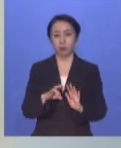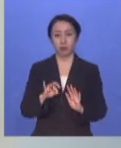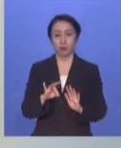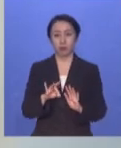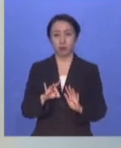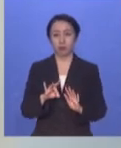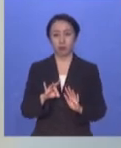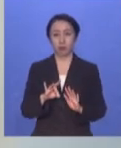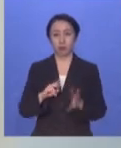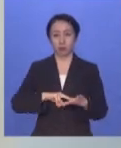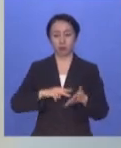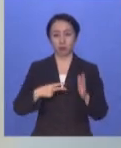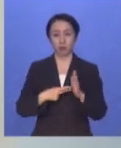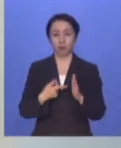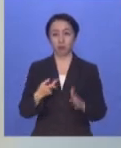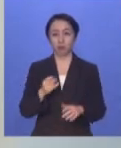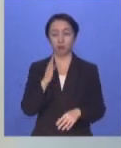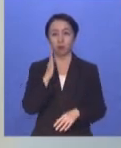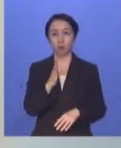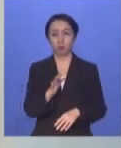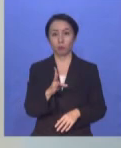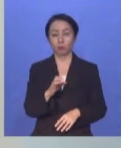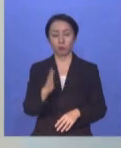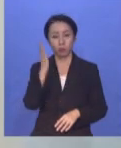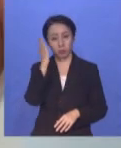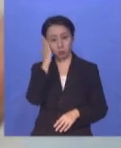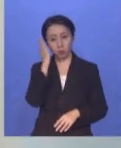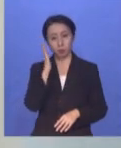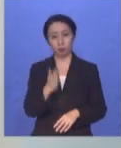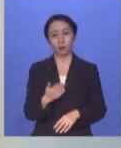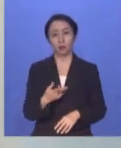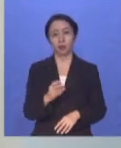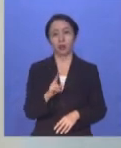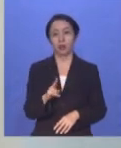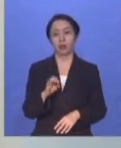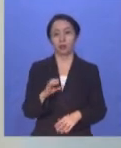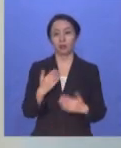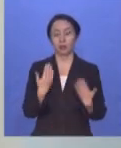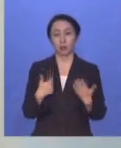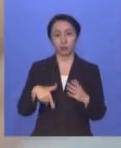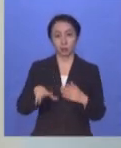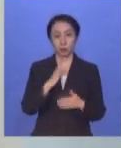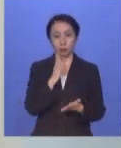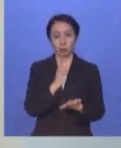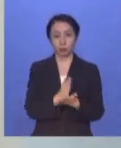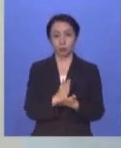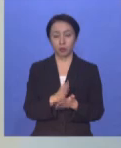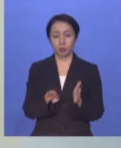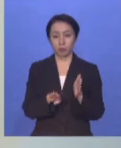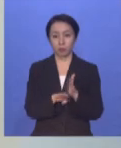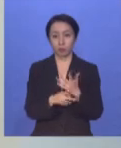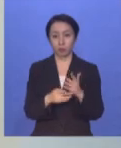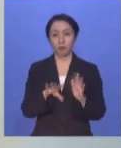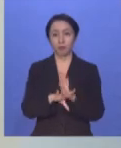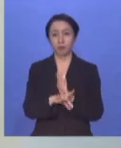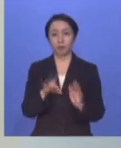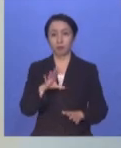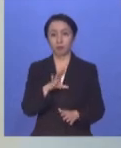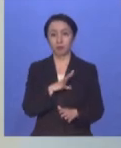уже распланировала, где у меня внуки будут спать, как у них это все будет. Мебель я уже